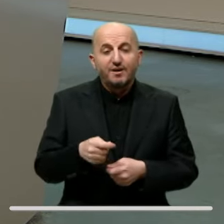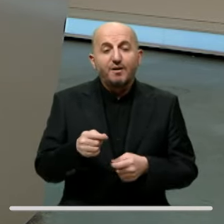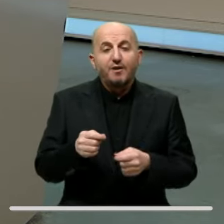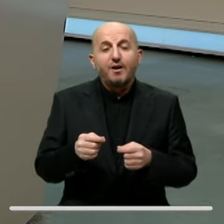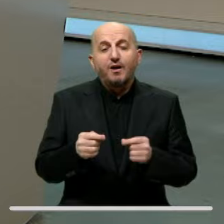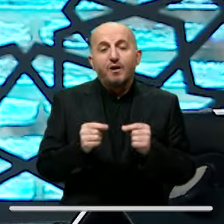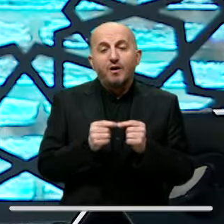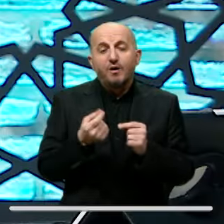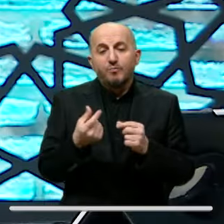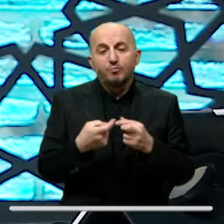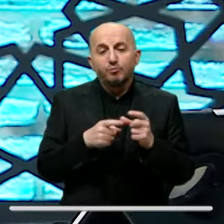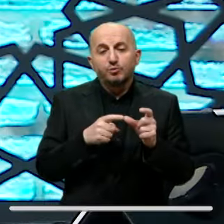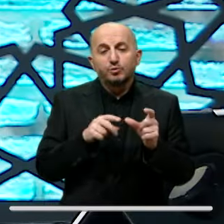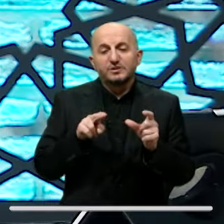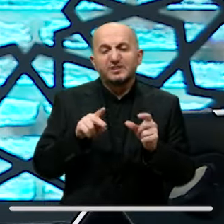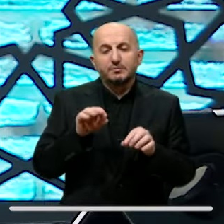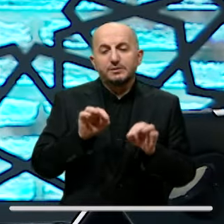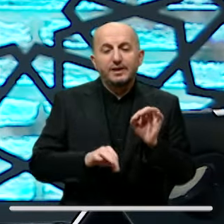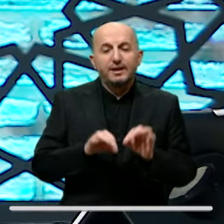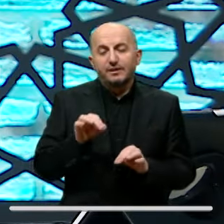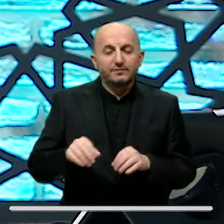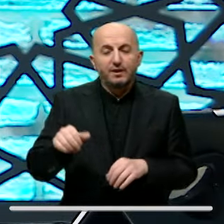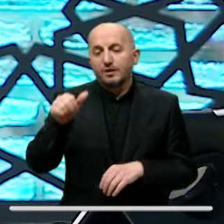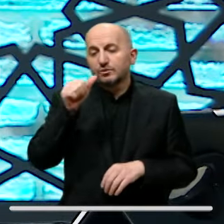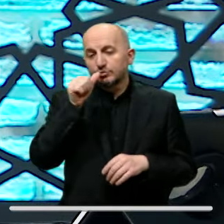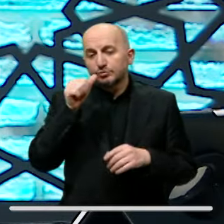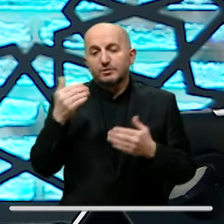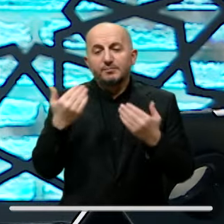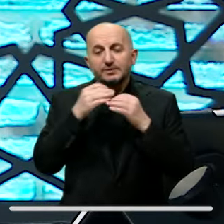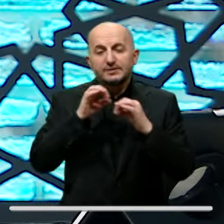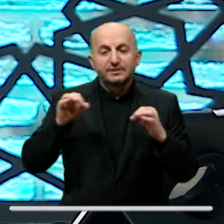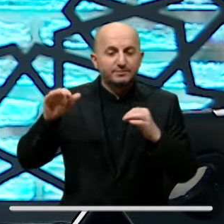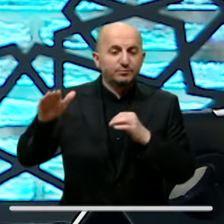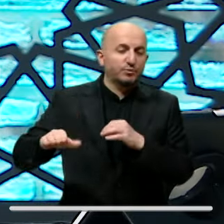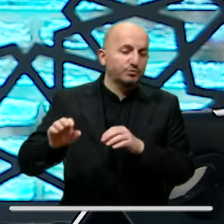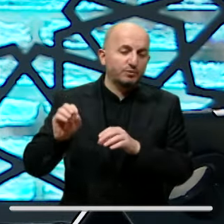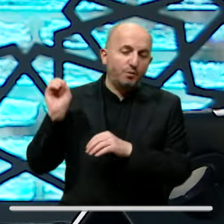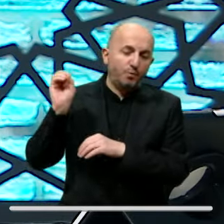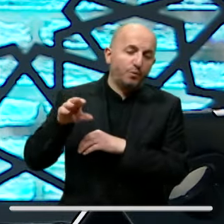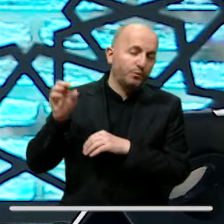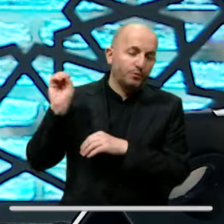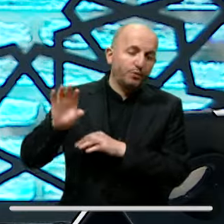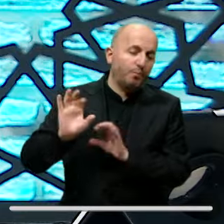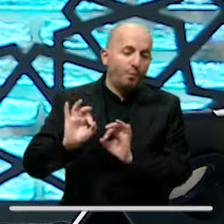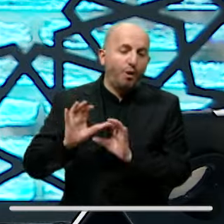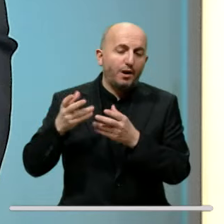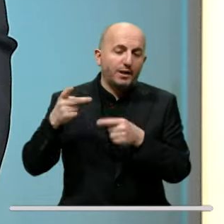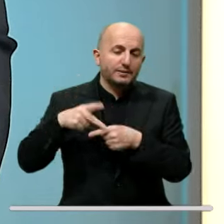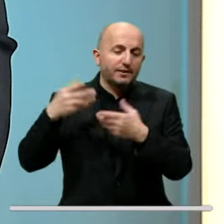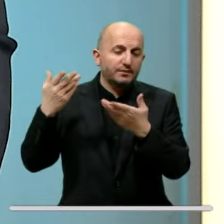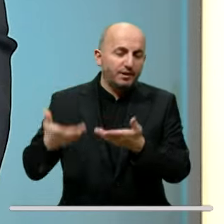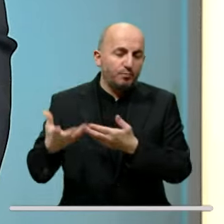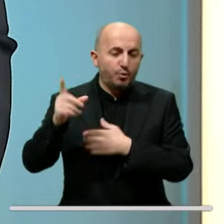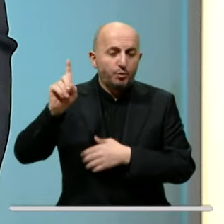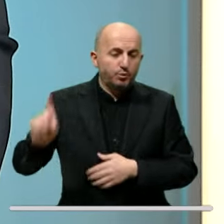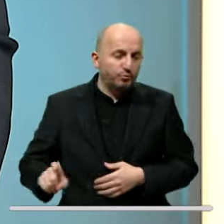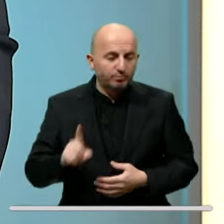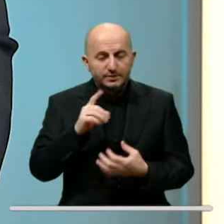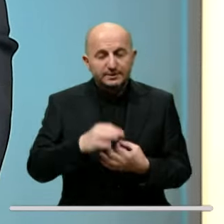de değerlendiriyor. Ben öyle anladım. Sudan'da bir yetime ulaştırıyorum. Acaba kabul olunur mu? Bir